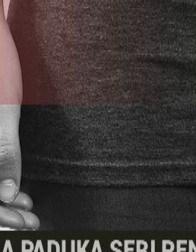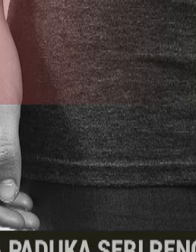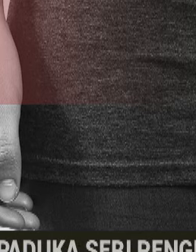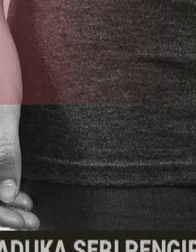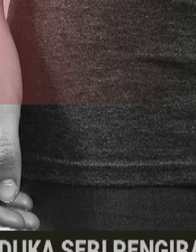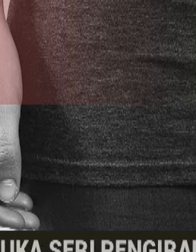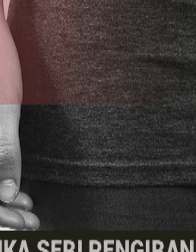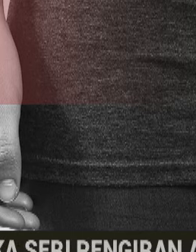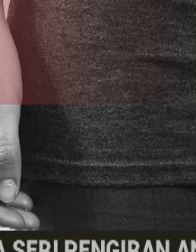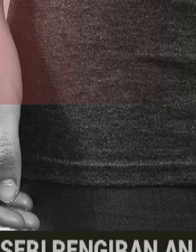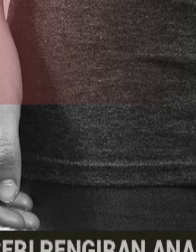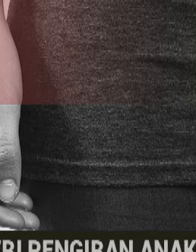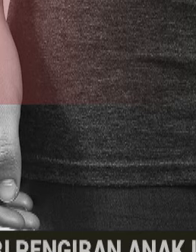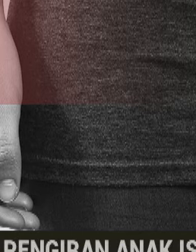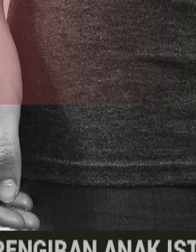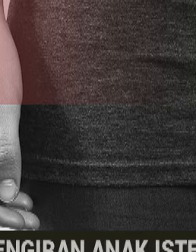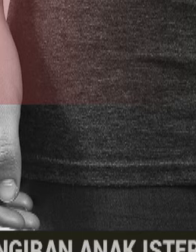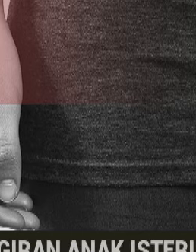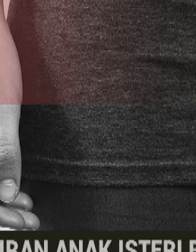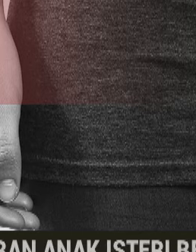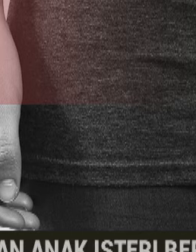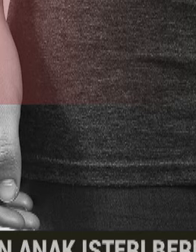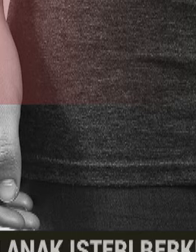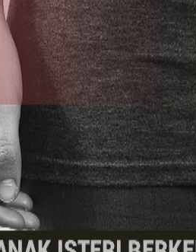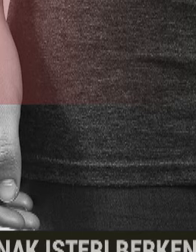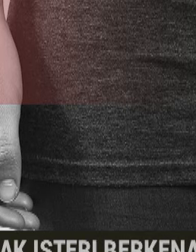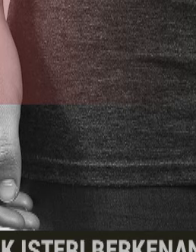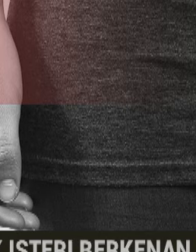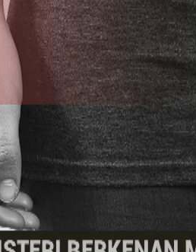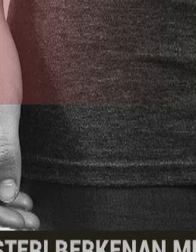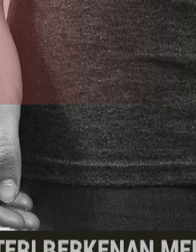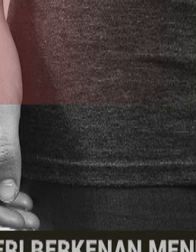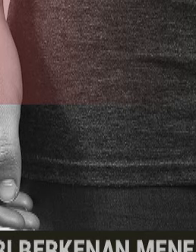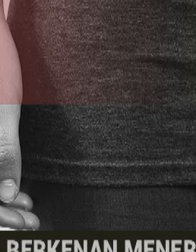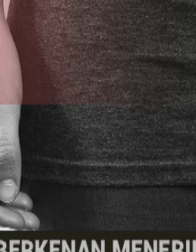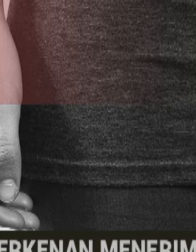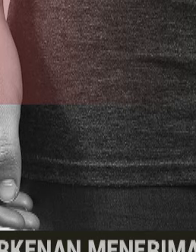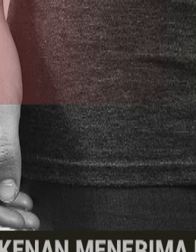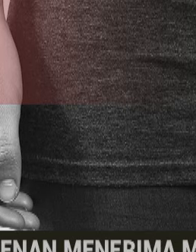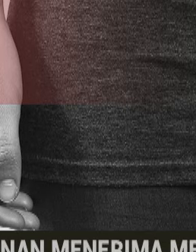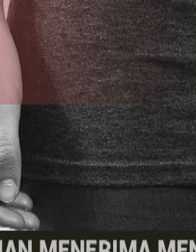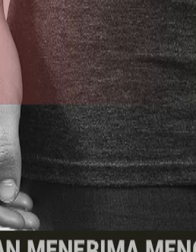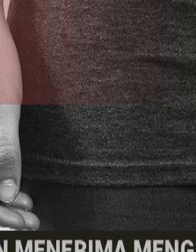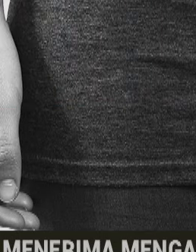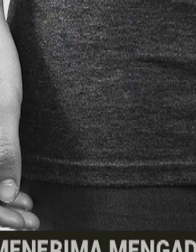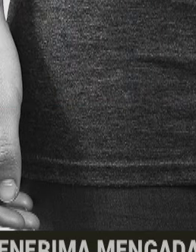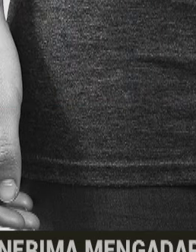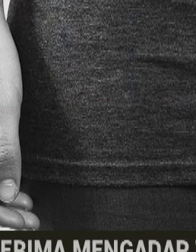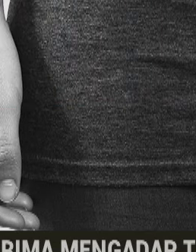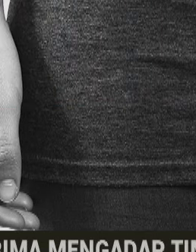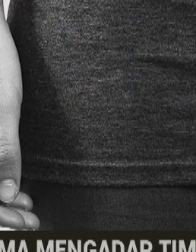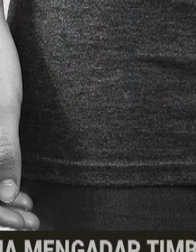Bhd, kawasan perindustrian Bribi. Kempen bermula 9 pagi hingga 2 petang.